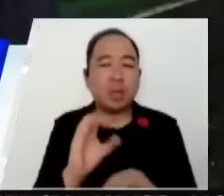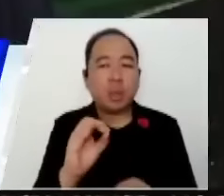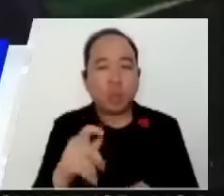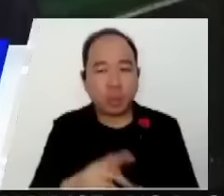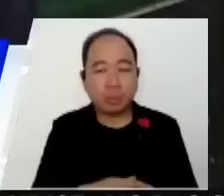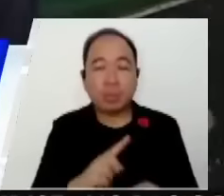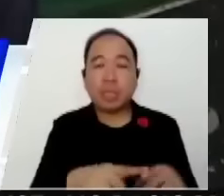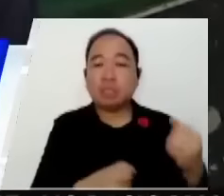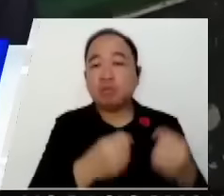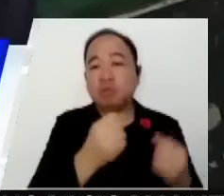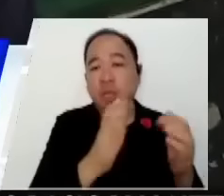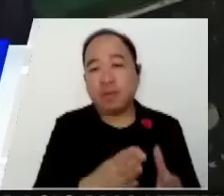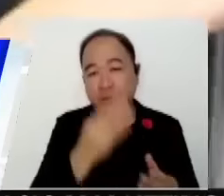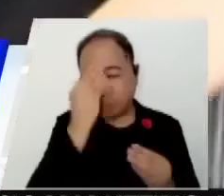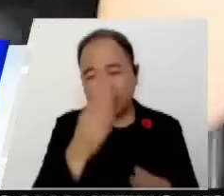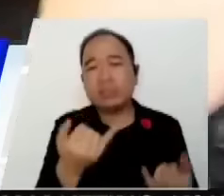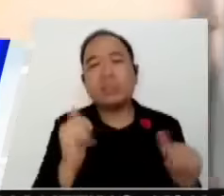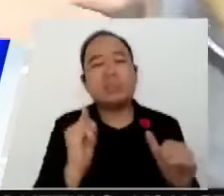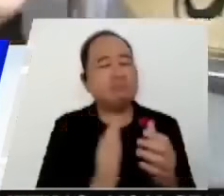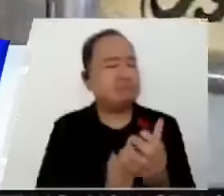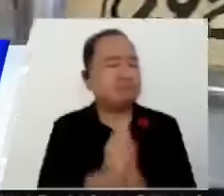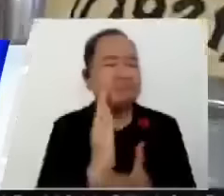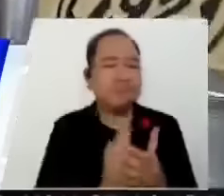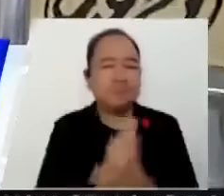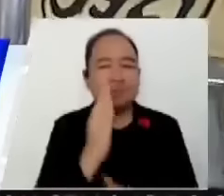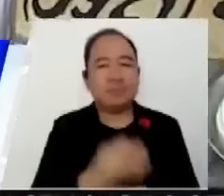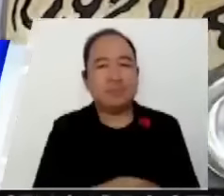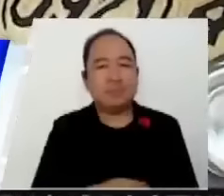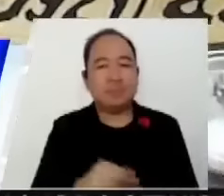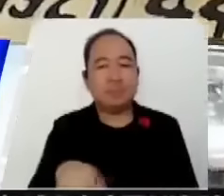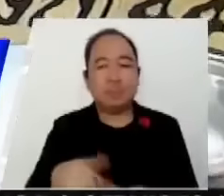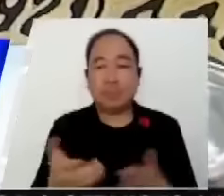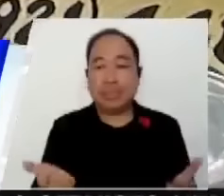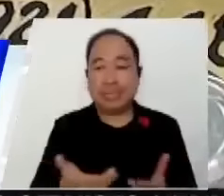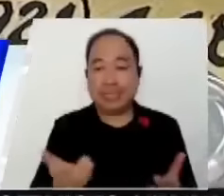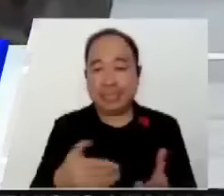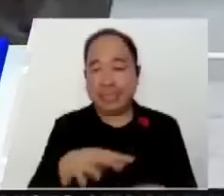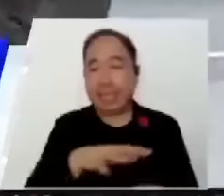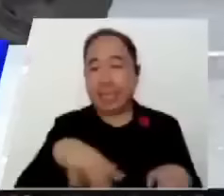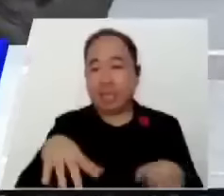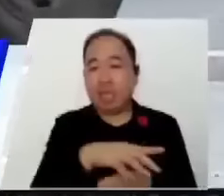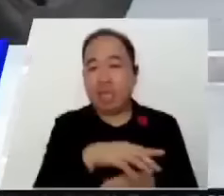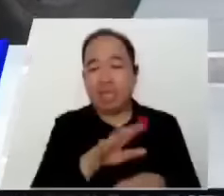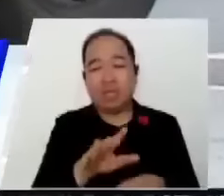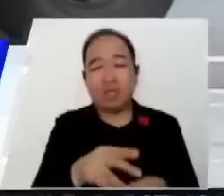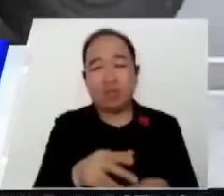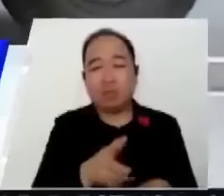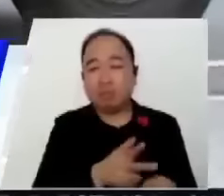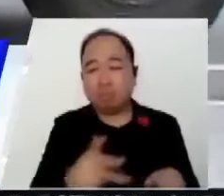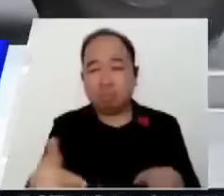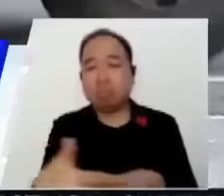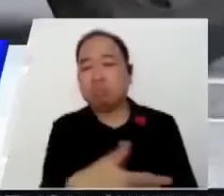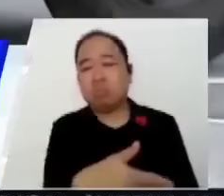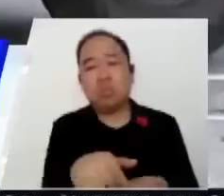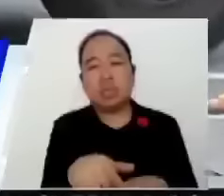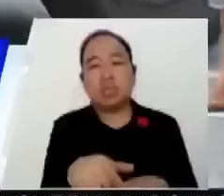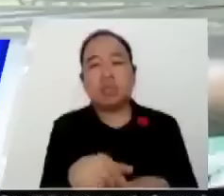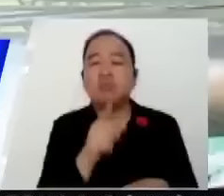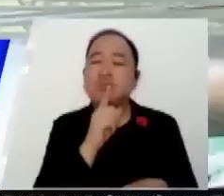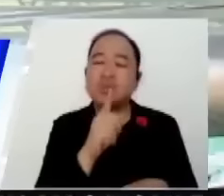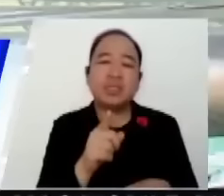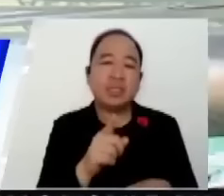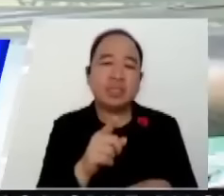barangay, babiyahe pa rin daw sila. Itong area talaga sir, from itong biyahe nila talagang ano ito eh, parang halos sentro ito eh.